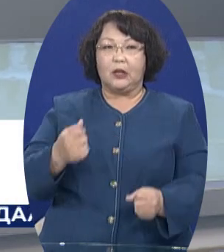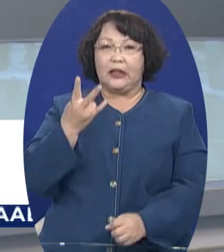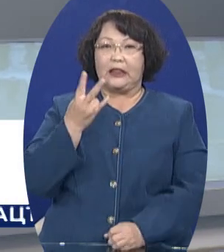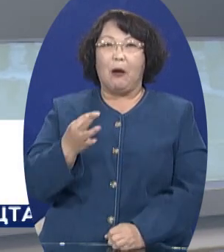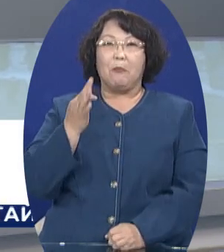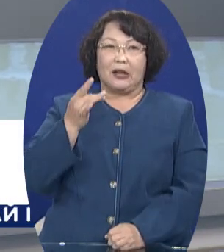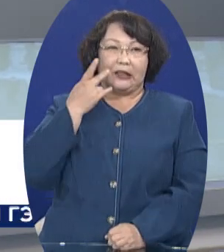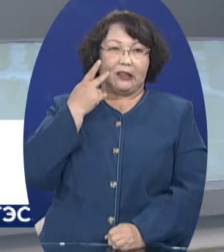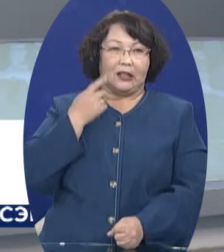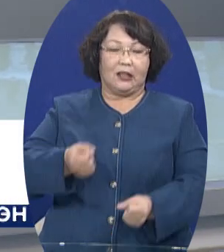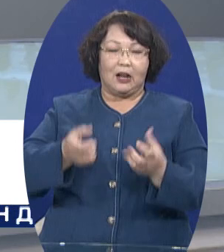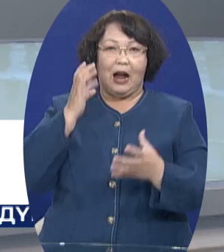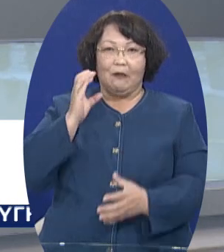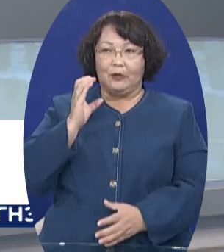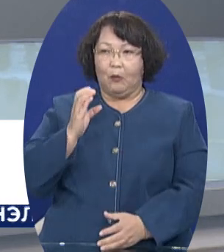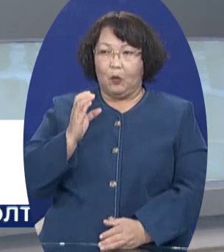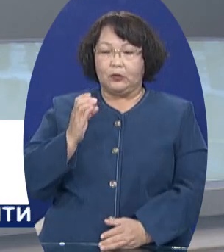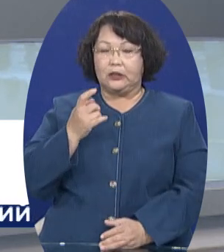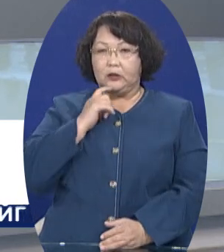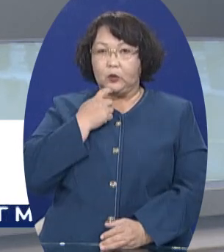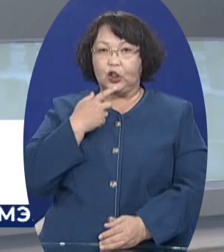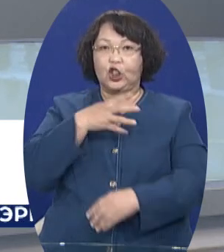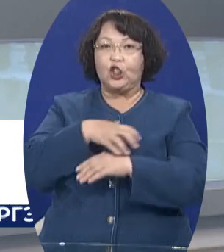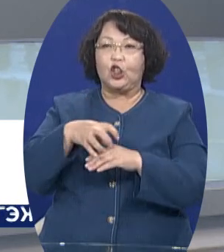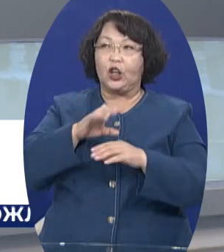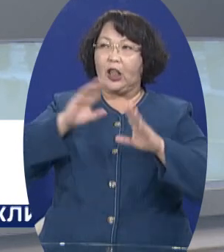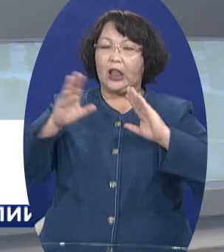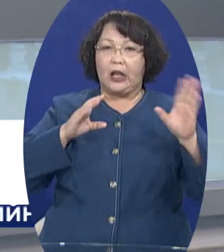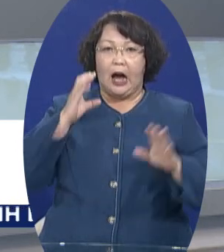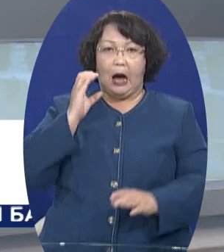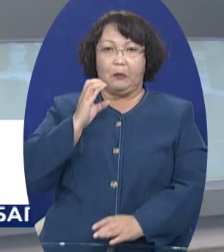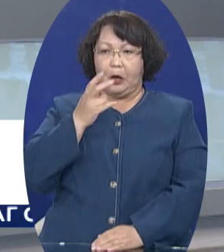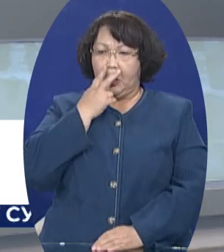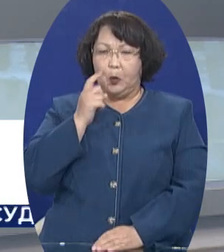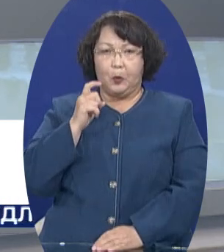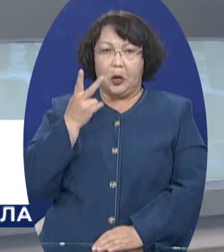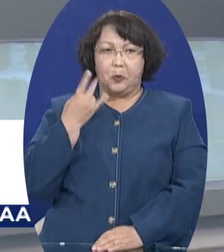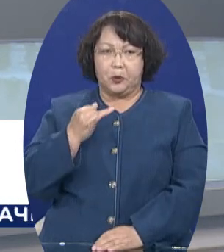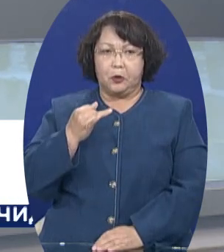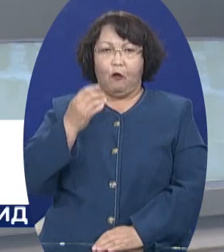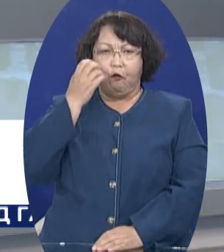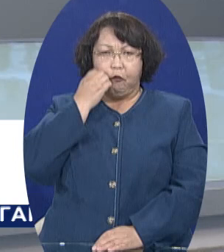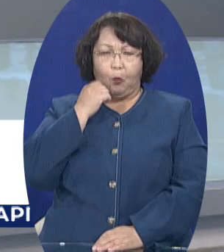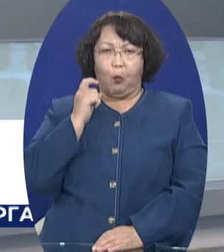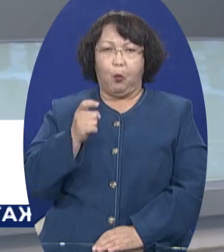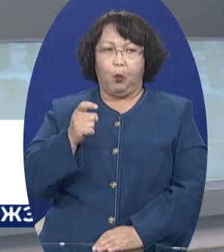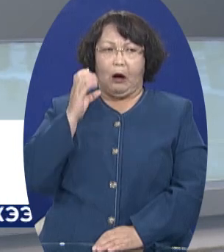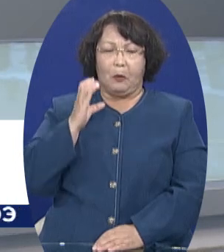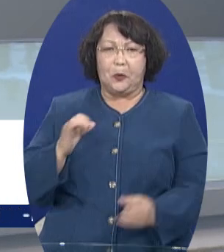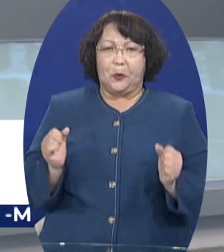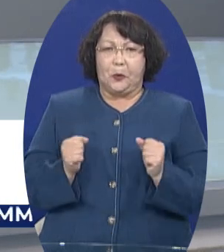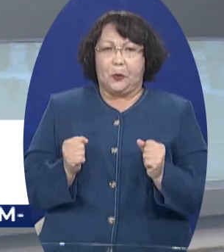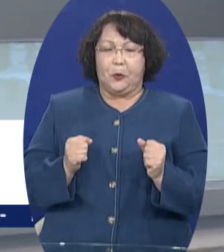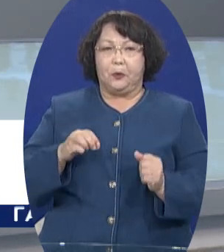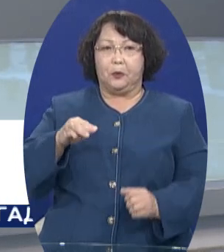тээвэр байдаг. Төвөөс хол гэр хорооллын суурьшлийн бүсүүдэд нийтийн тээвэр хүрэлцдэггүй. За ашиглалтаас гарсан автобуснууд хүйтэн тухгүй байдаг